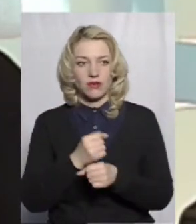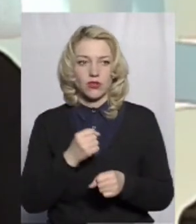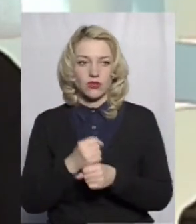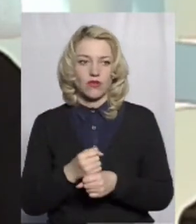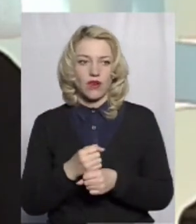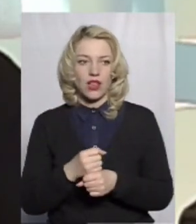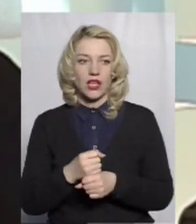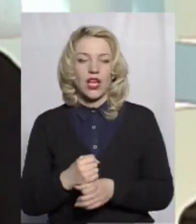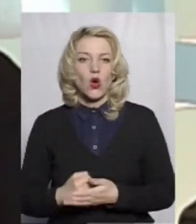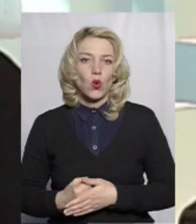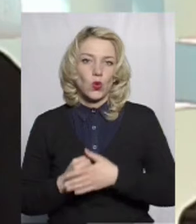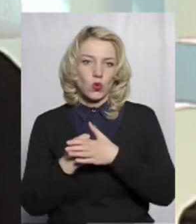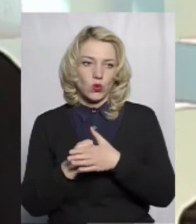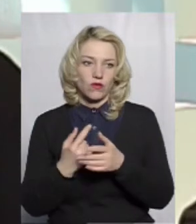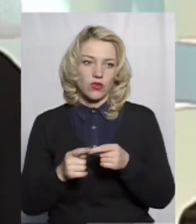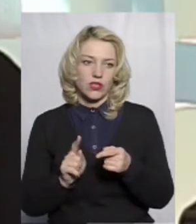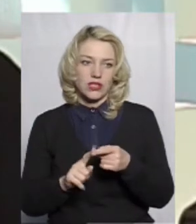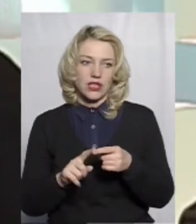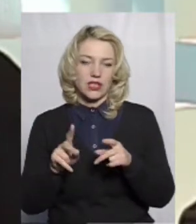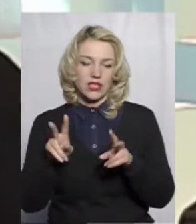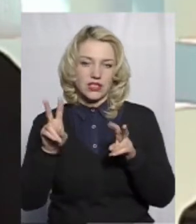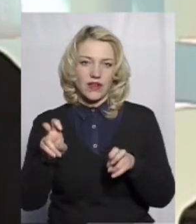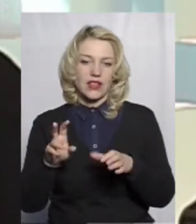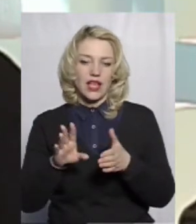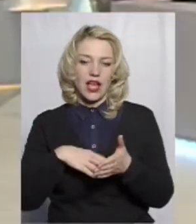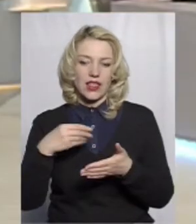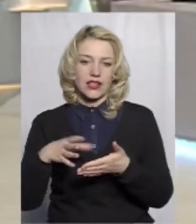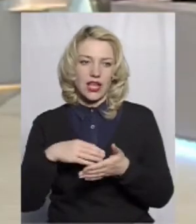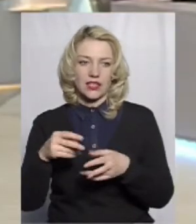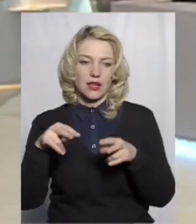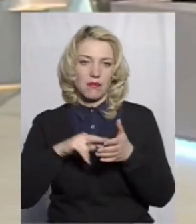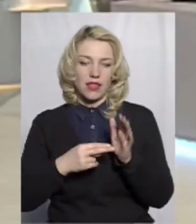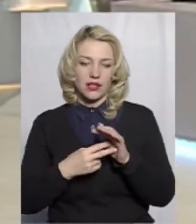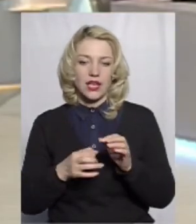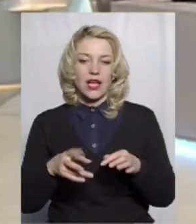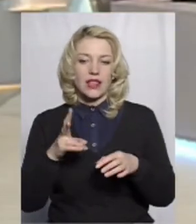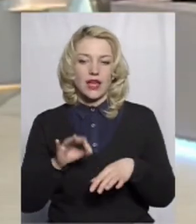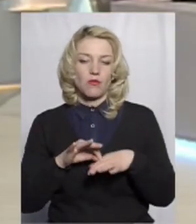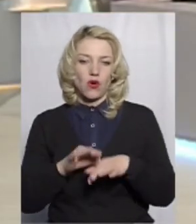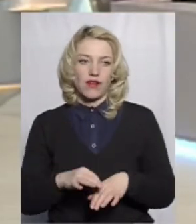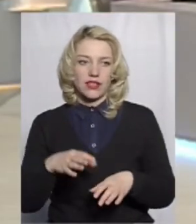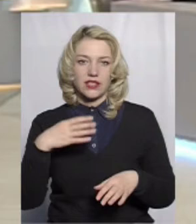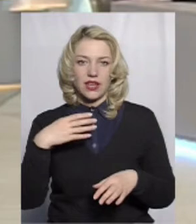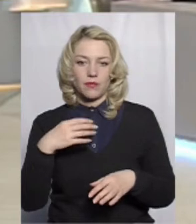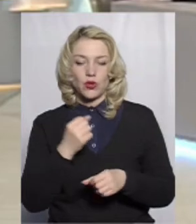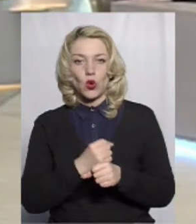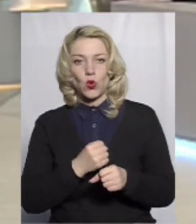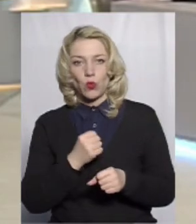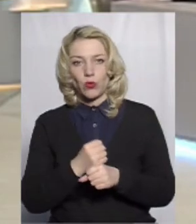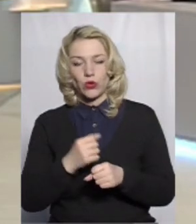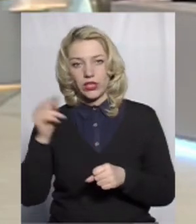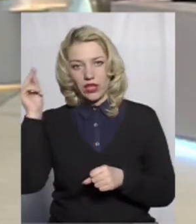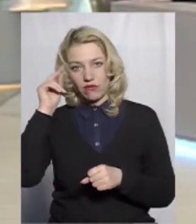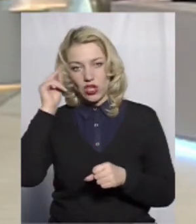дуже ґрунтовно оцей так званий календарний план. Звичайно, на проведення власне роботи в